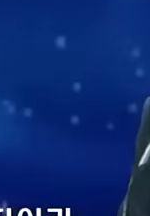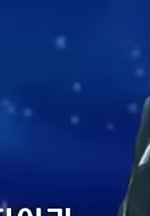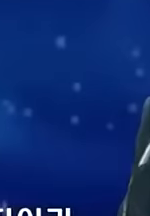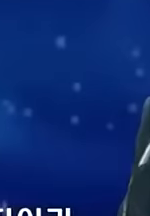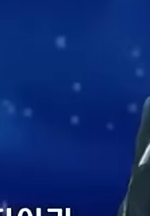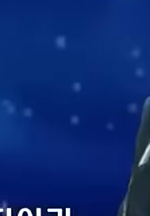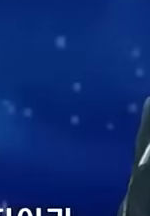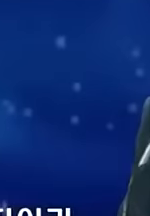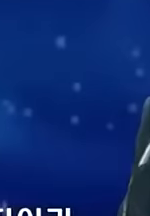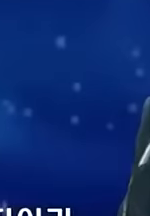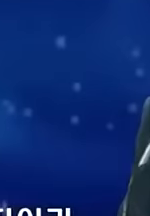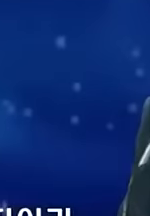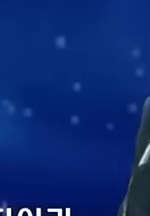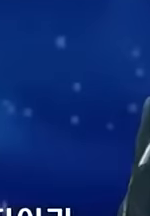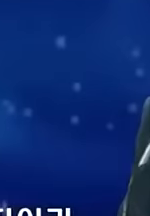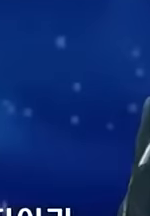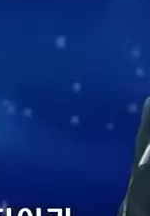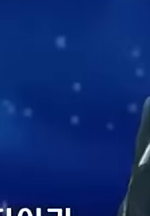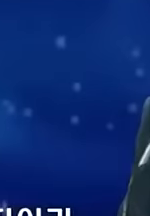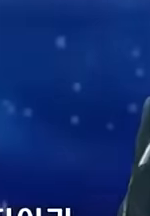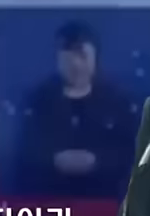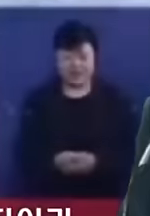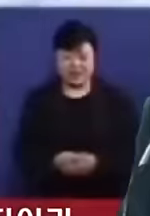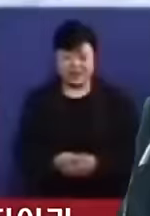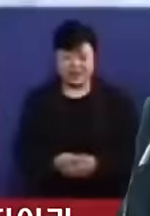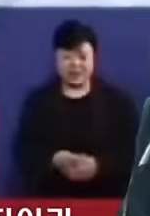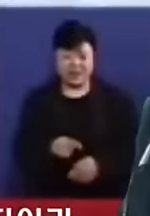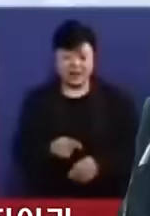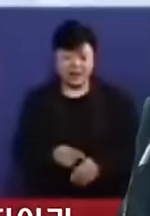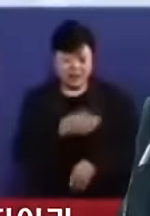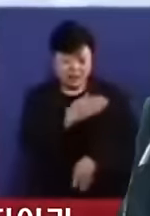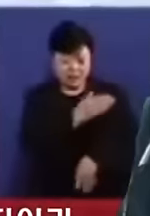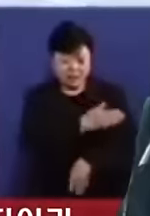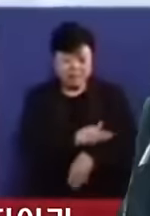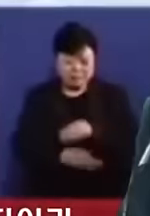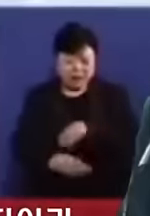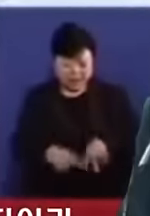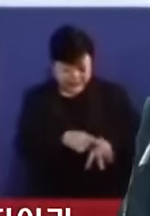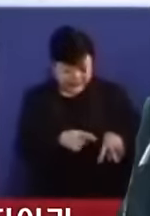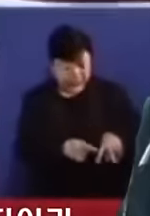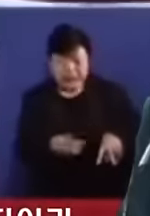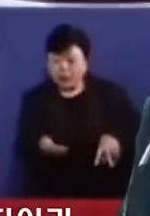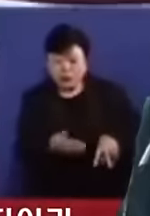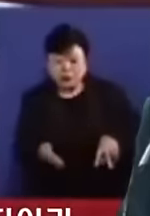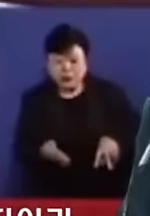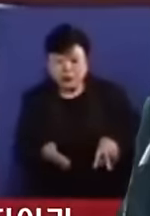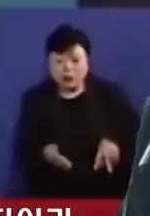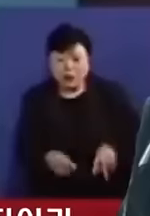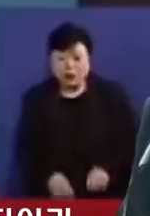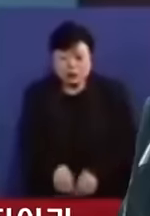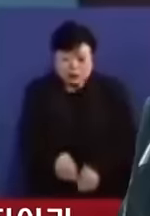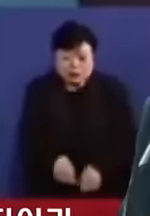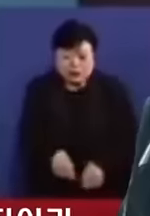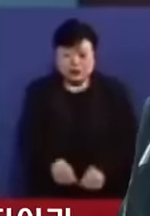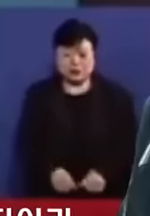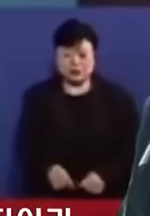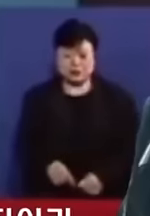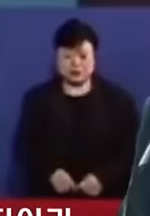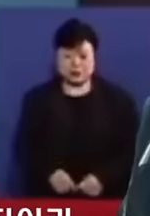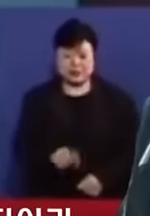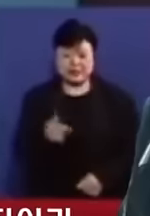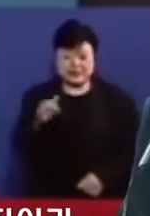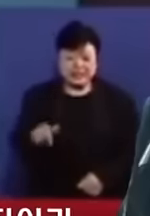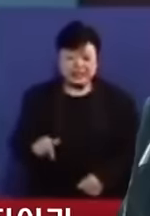때 와서 간증한 호주 청년인데 저도 그 청년 때문에 큰 감동을 느꼈습니다. 지금